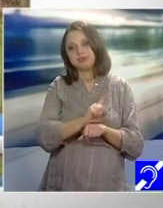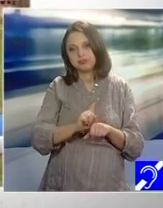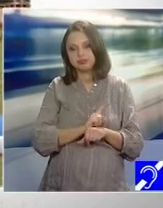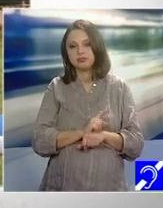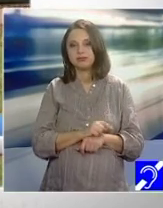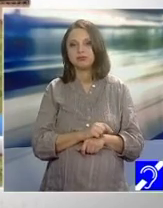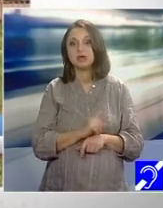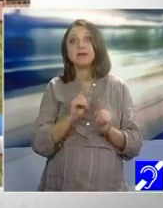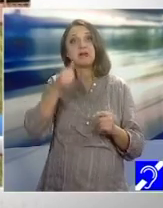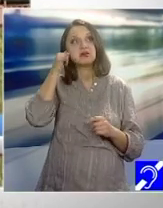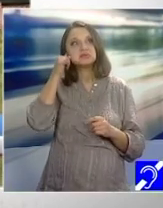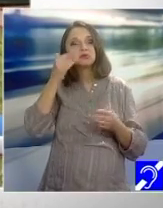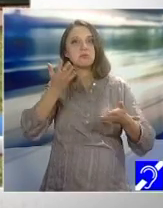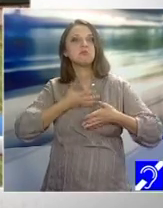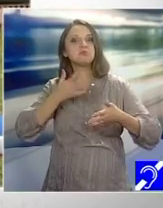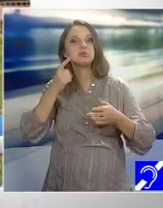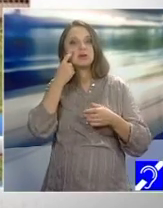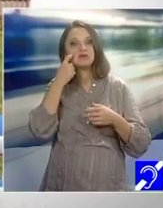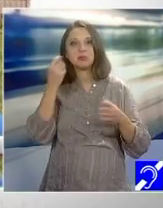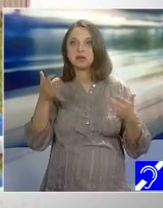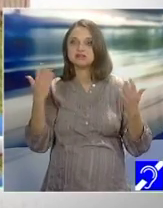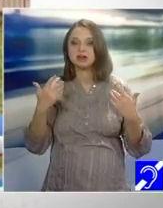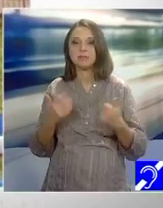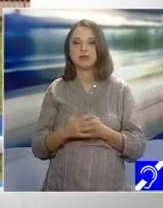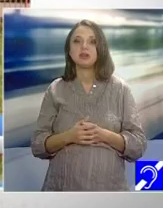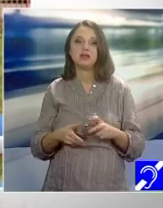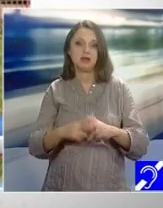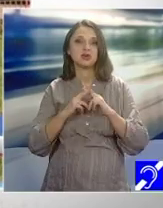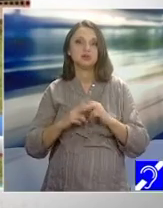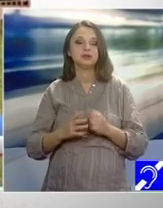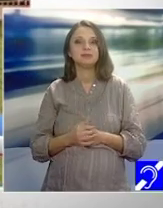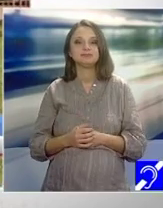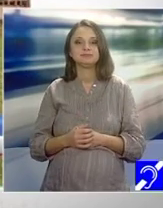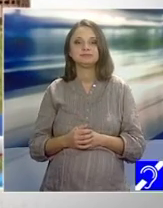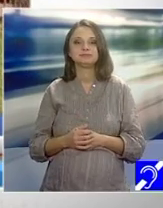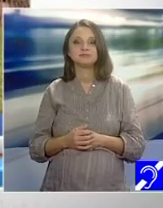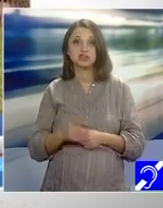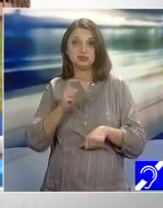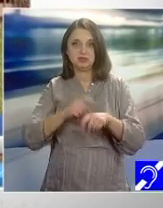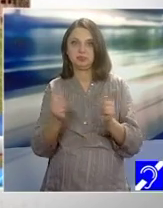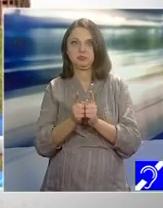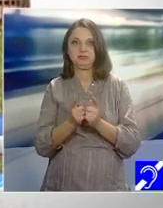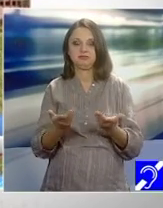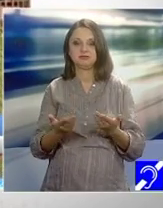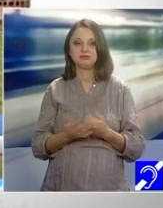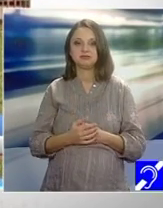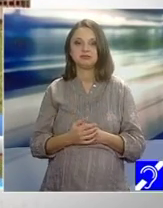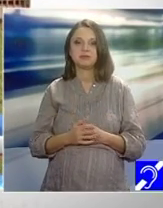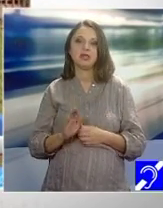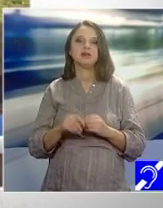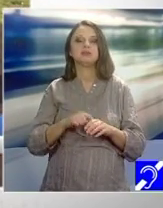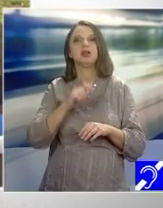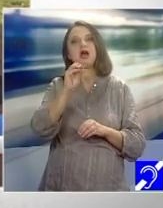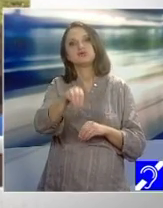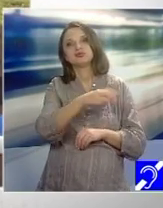că dacă sunăm, primim niște informații care ne-ar fi de ajutor. Și într-un timp mai scurt, da, până ajungem cu el la